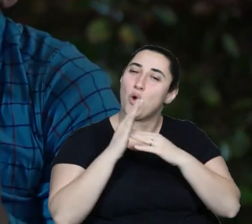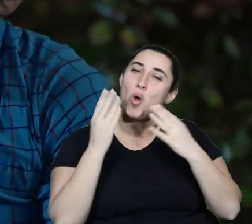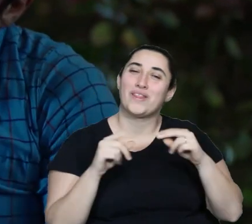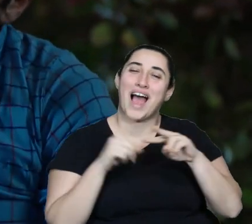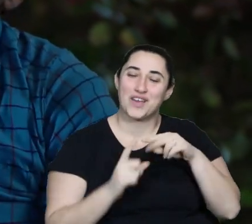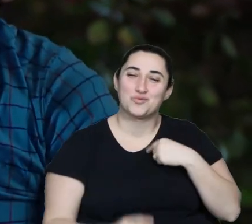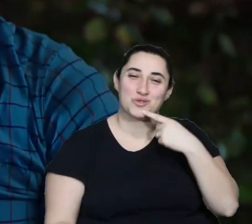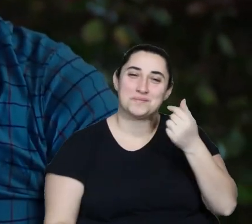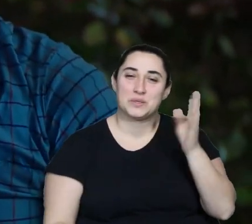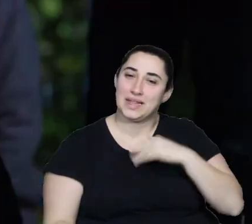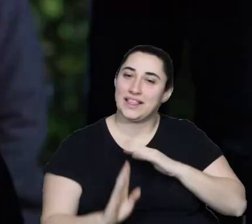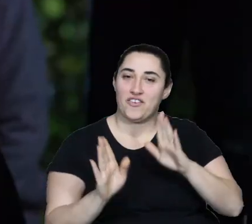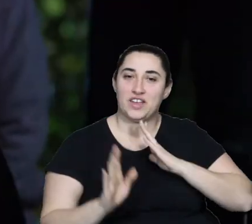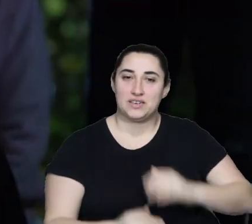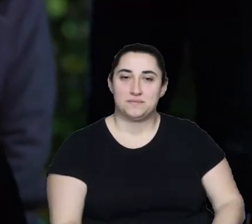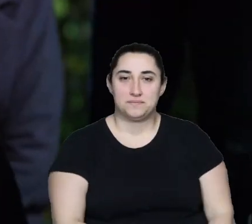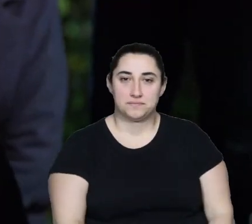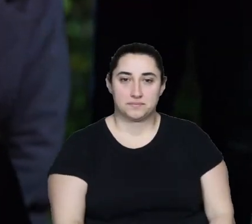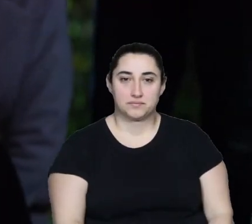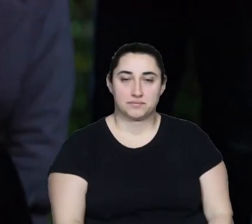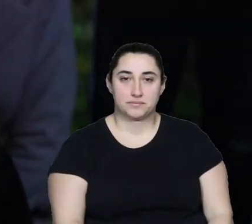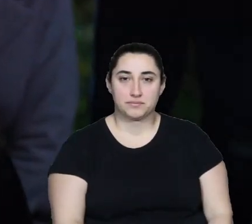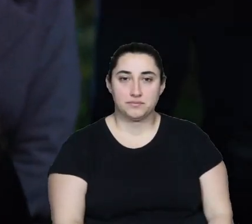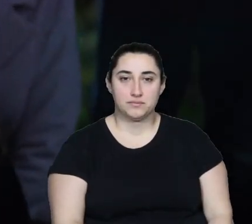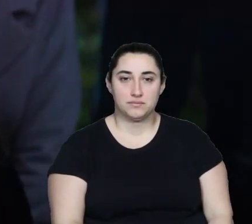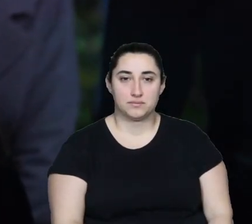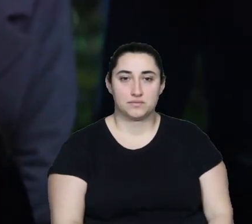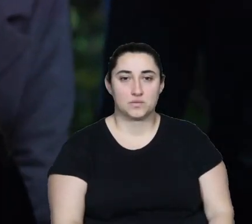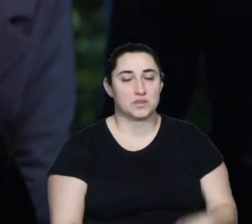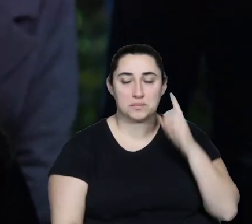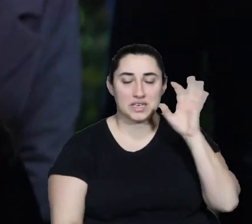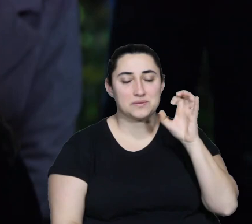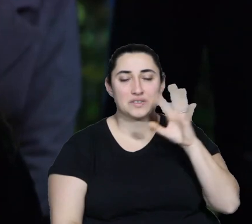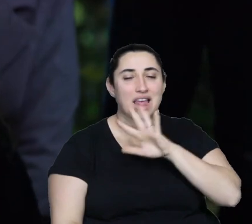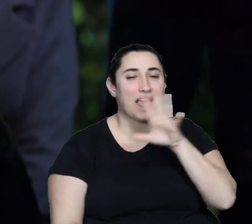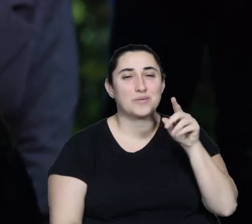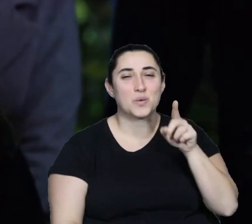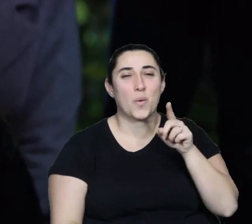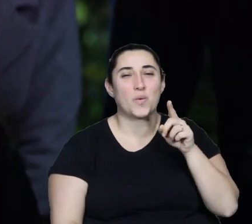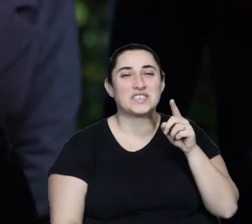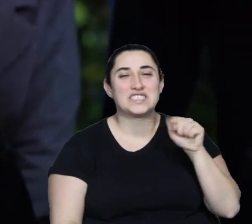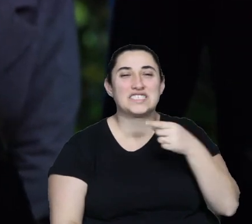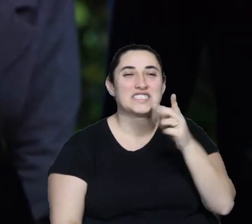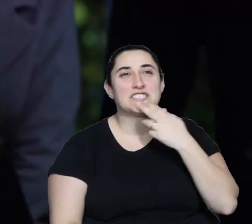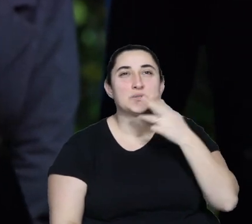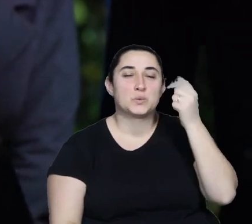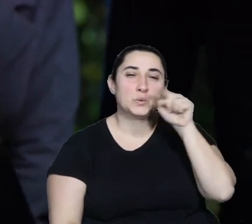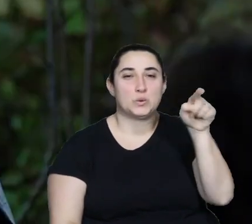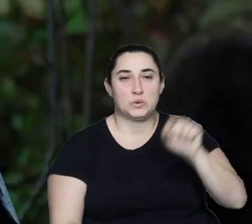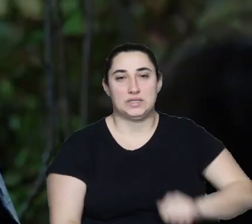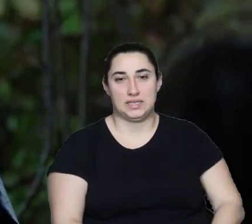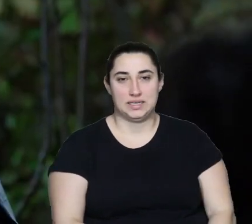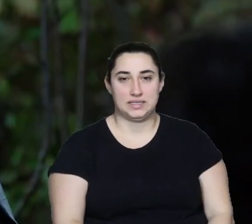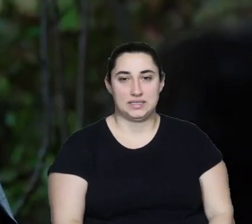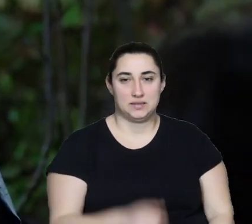Aysu'ma söyleyeyim. Birazdan devam edeceğiz. Ah başımıza ne geldiyse o küçük sinsireli alev yüzünden